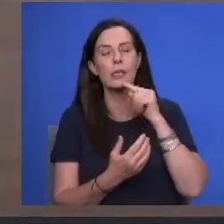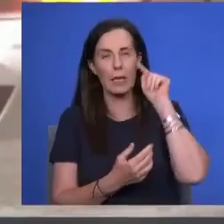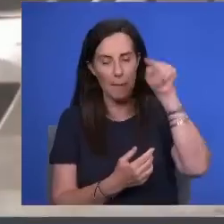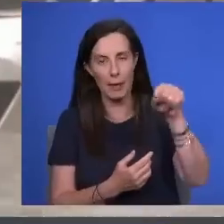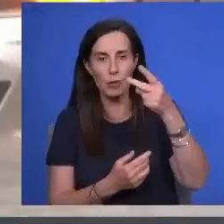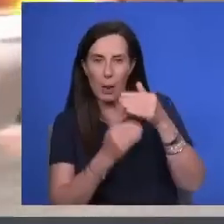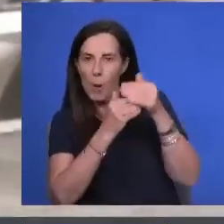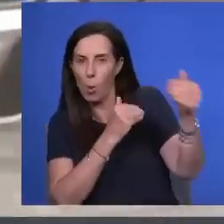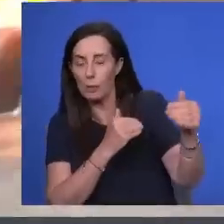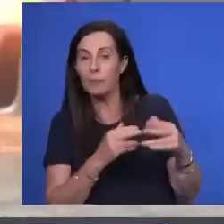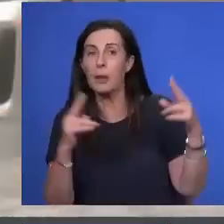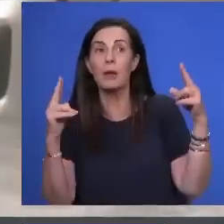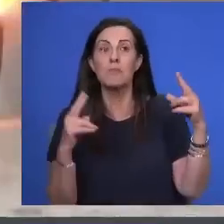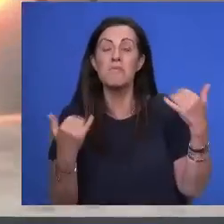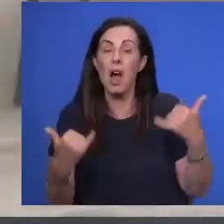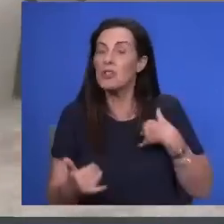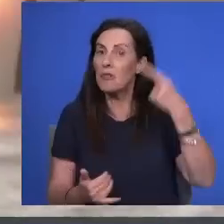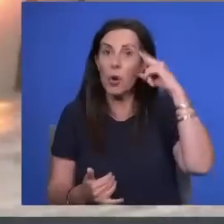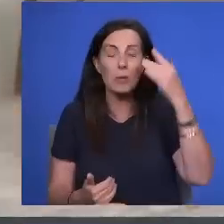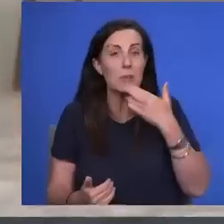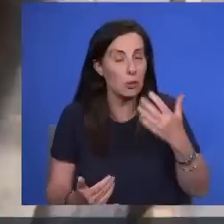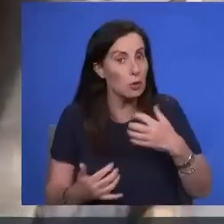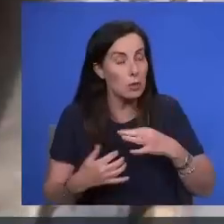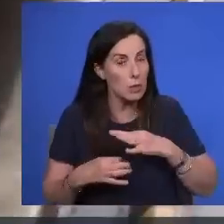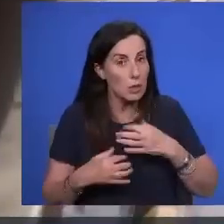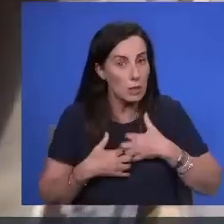מבודדים. לפי שעה לא ידוע על ישראלים שנפגעו